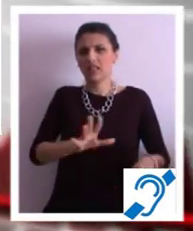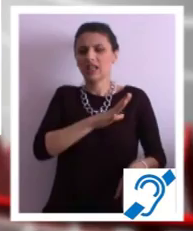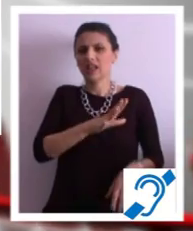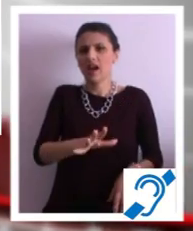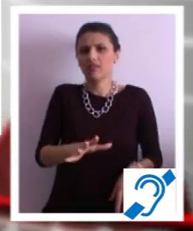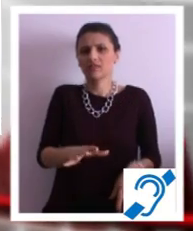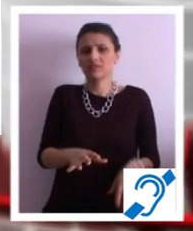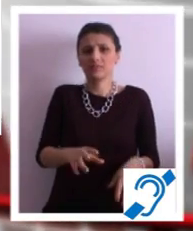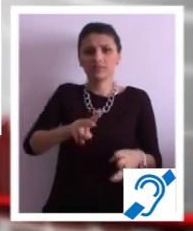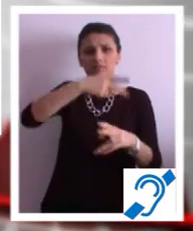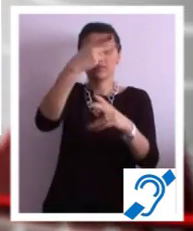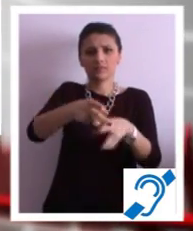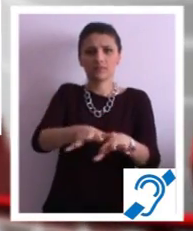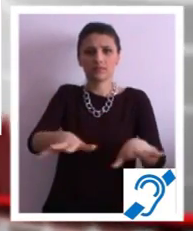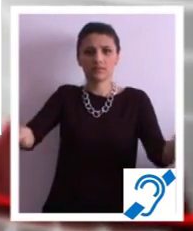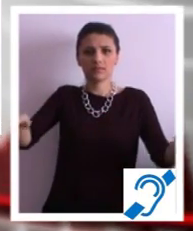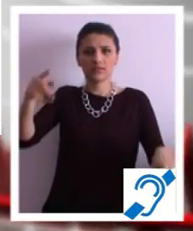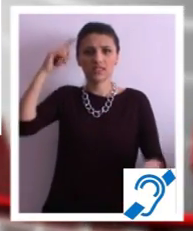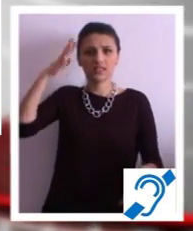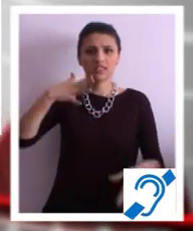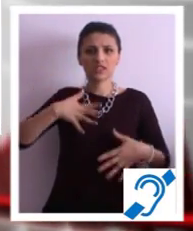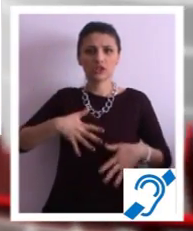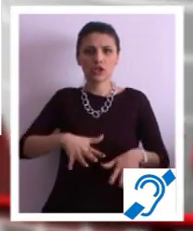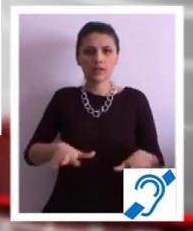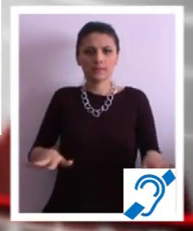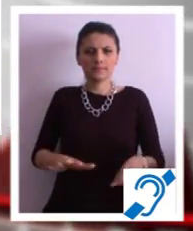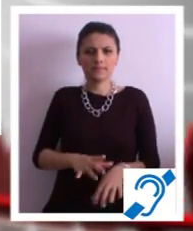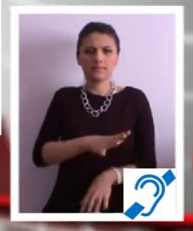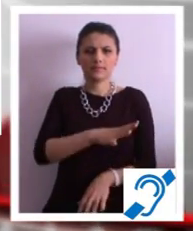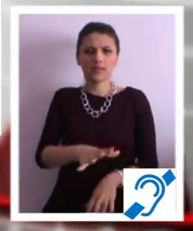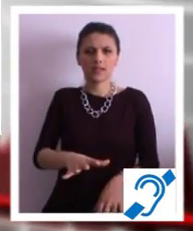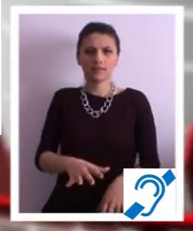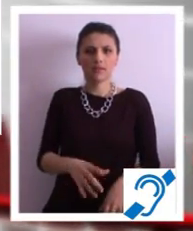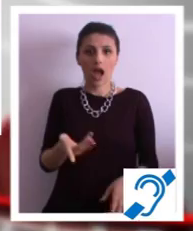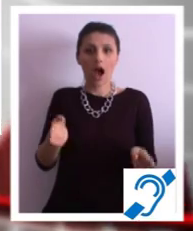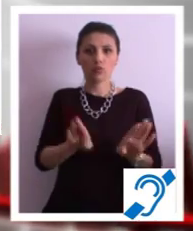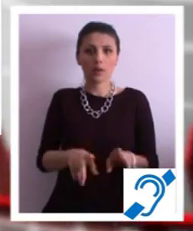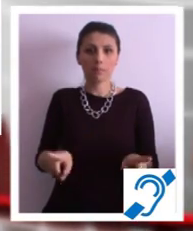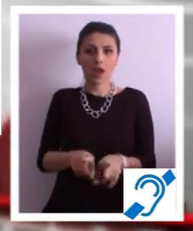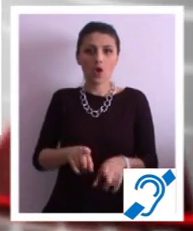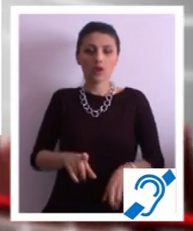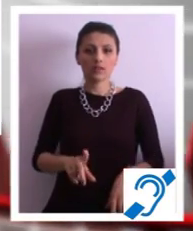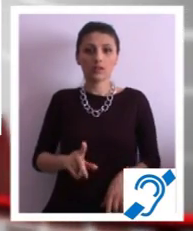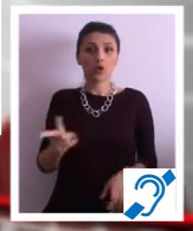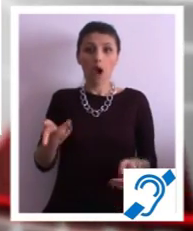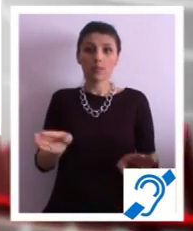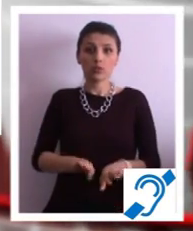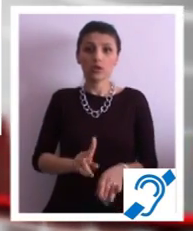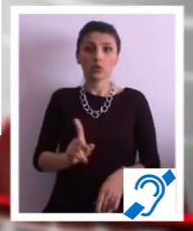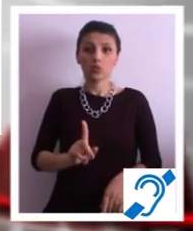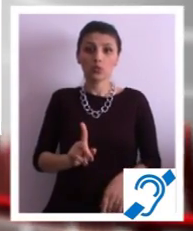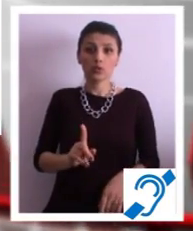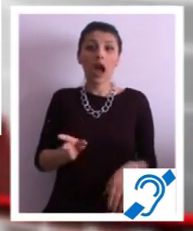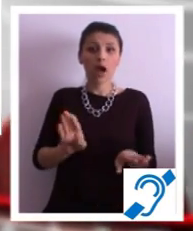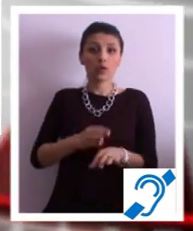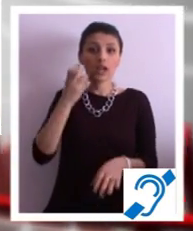Păi era el aici și câțiva oameni. L-a întins pe jos? Întins, da. Murise deja? Nu. Nu murise? Nu. A, deci